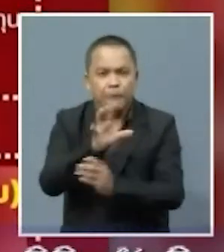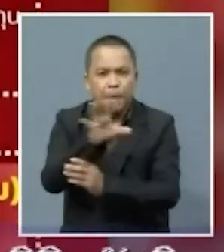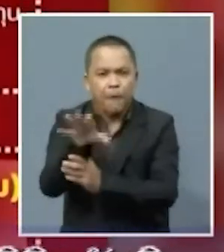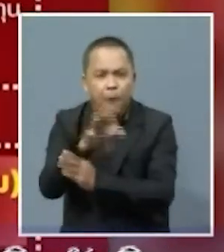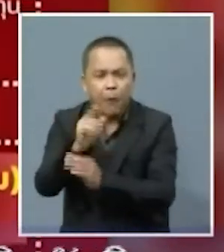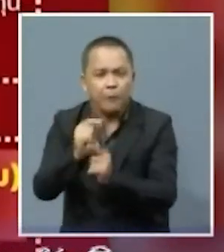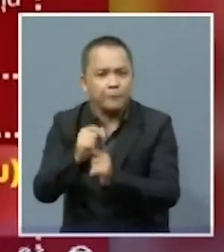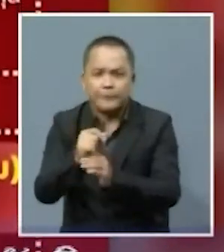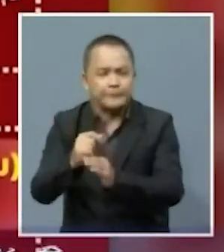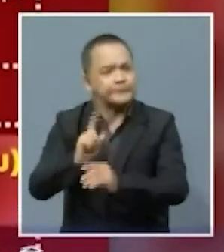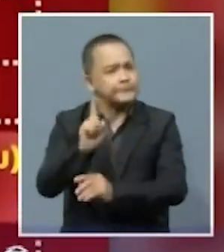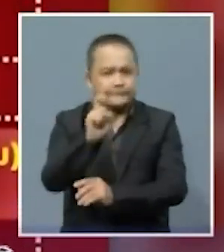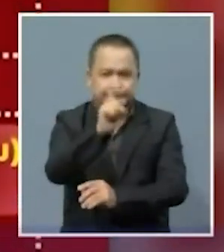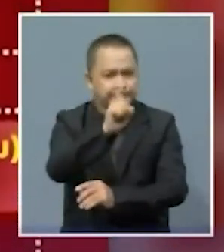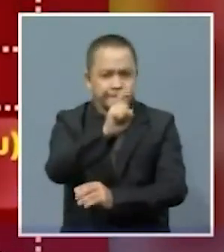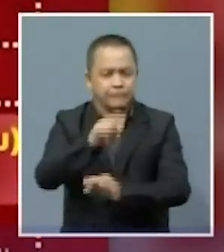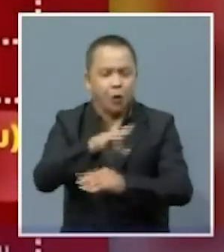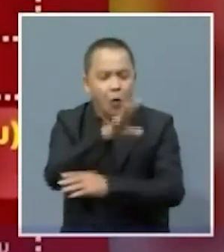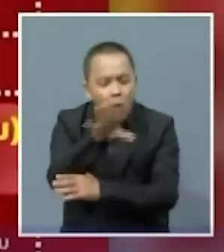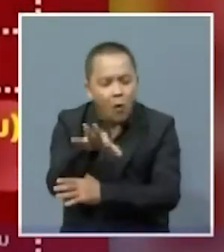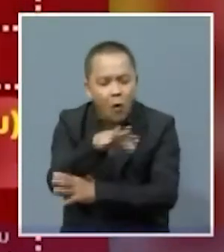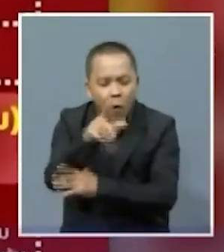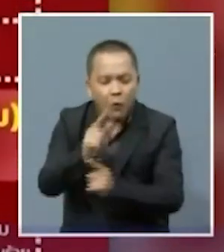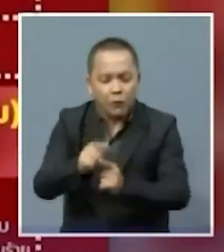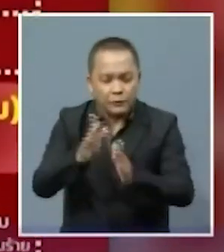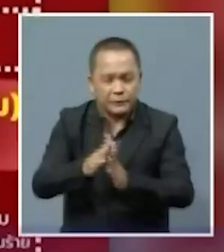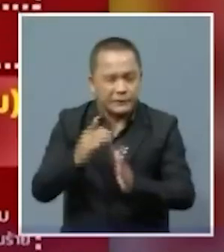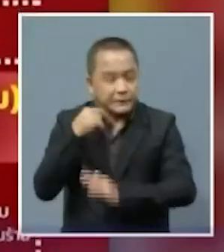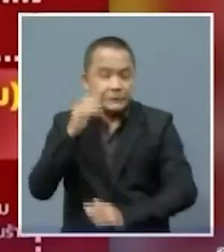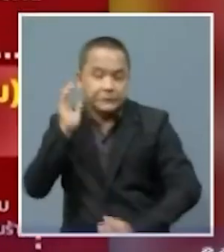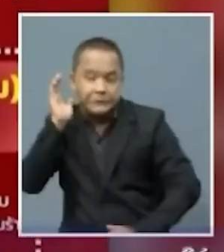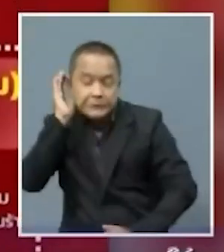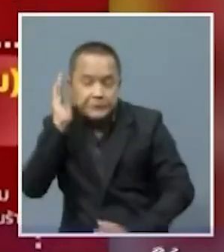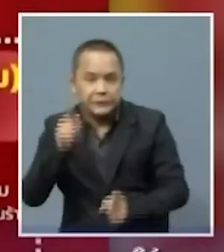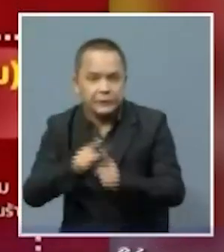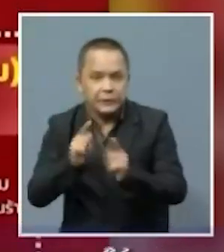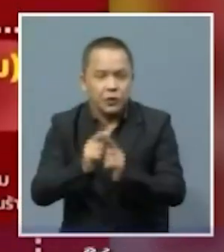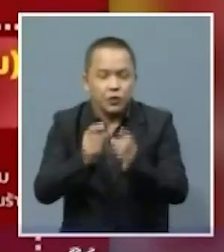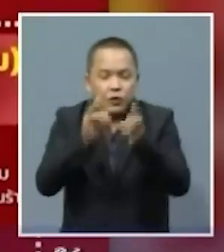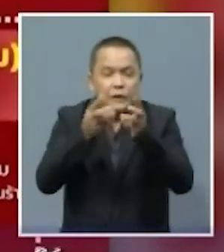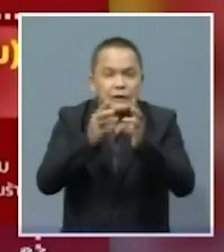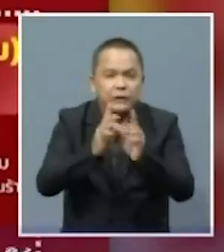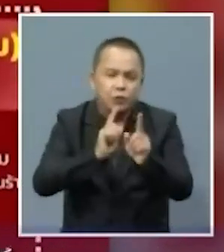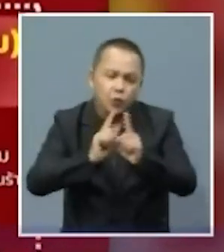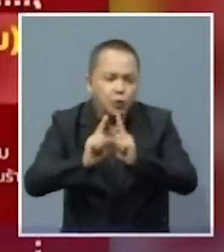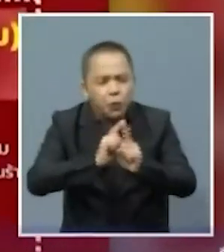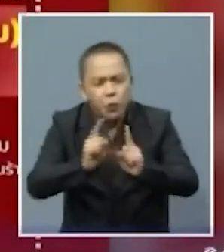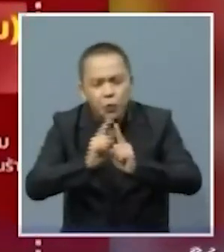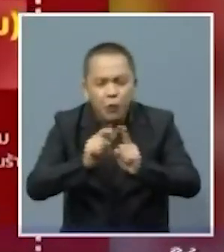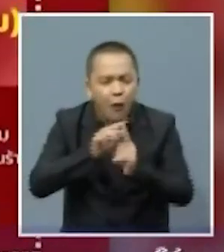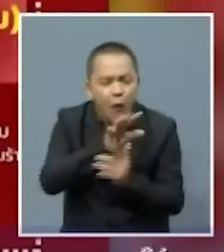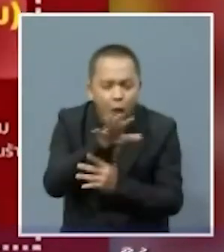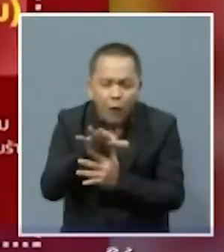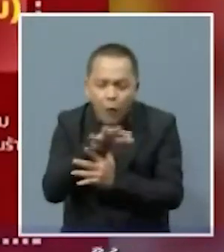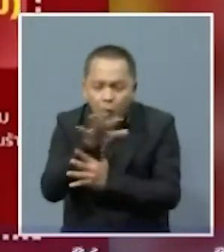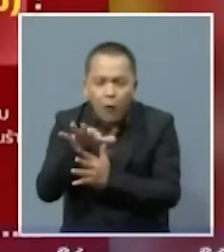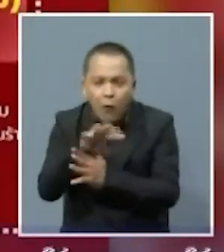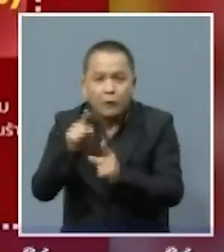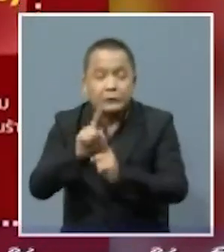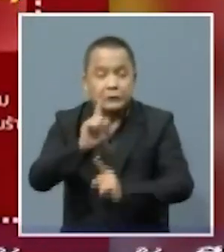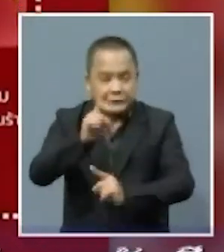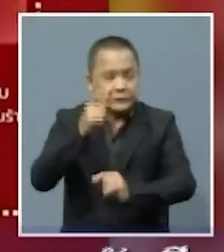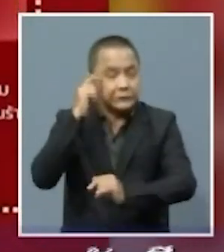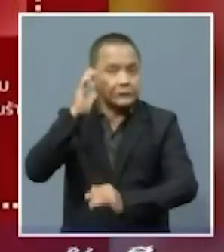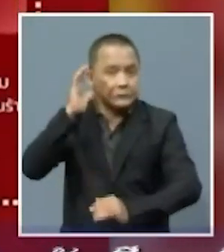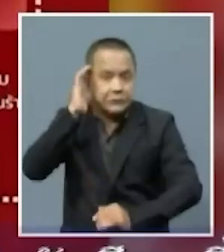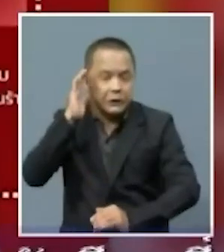านี้ไปในทางที่บิดนะคะมาหลอกลวงให้คนเราเกิดความเชื่อมีการนำหลักจิตวิทยามาปรับใช้ในการหลอกล่อให้ผู้เสียห